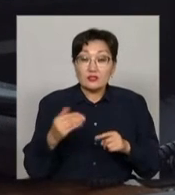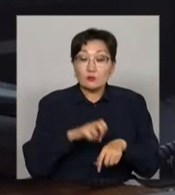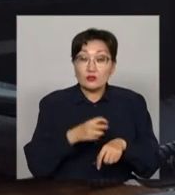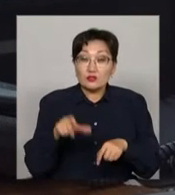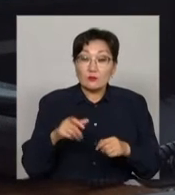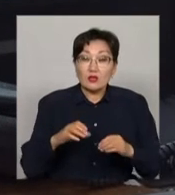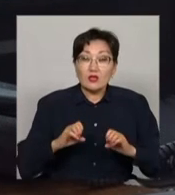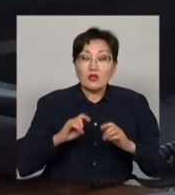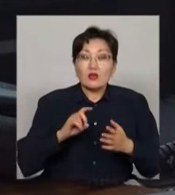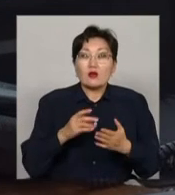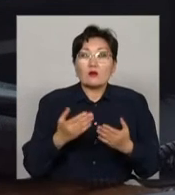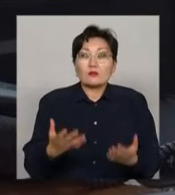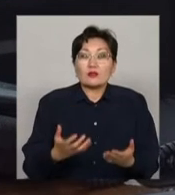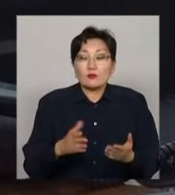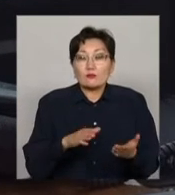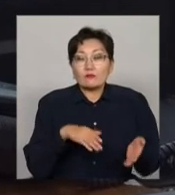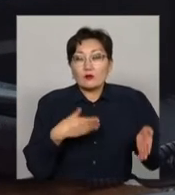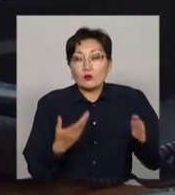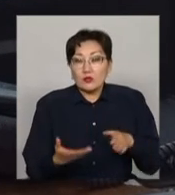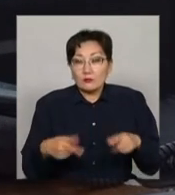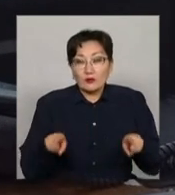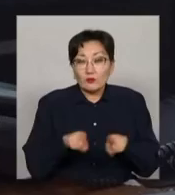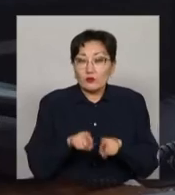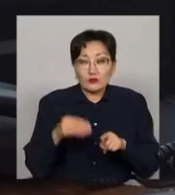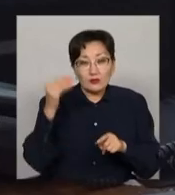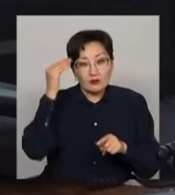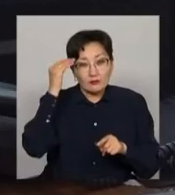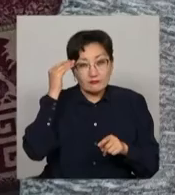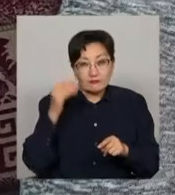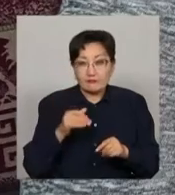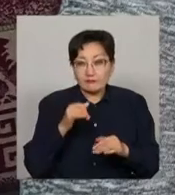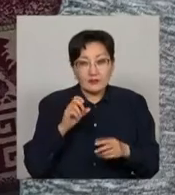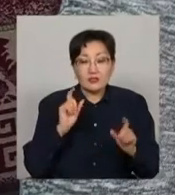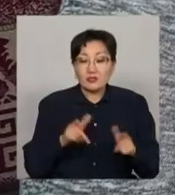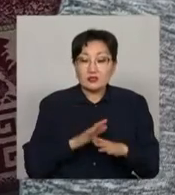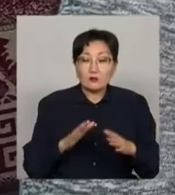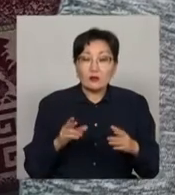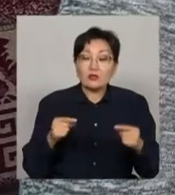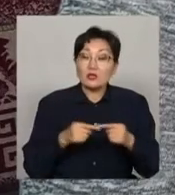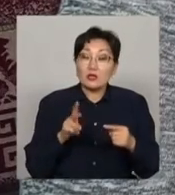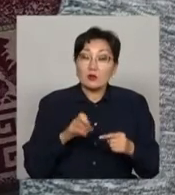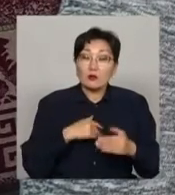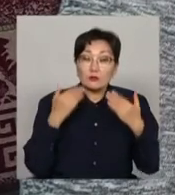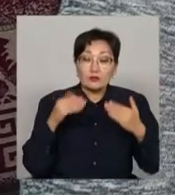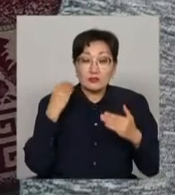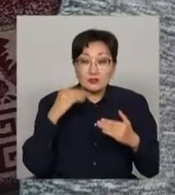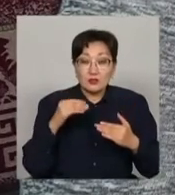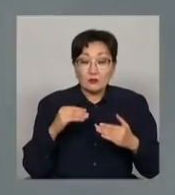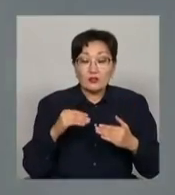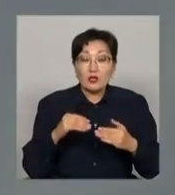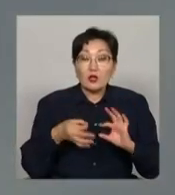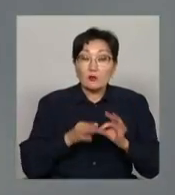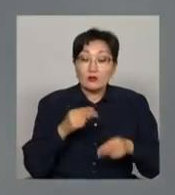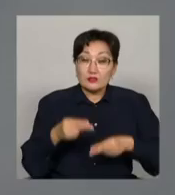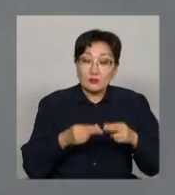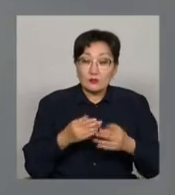дәрігерлер құлатып алды дегенге пікір білдіре алмаймын. Оның нақты қалай болғаны белгісіз. Бүлдіршінге екі ай бұрын Түркияда күрделі ота жасалыпты.